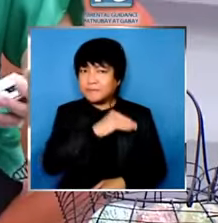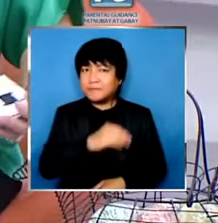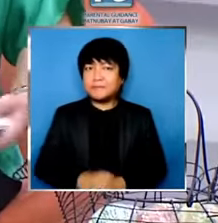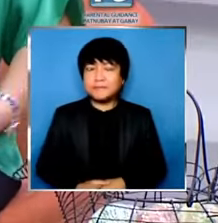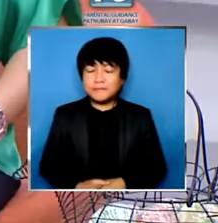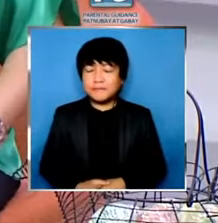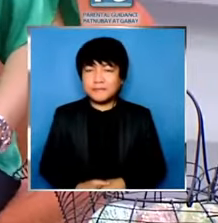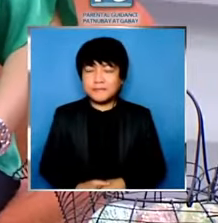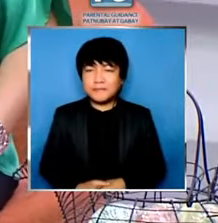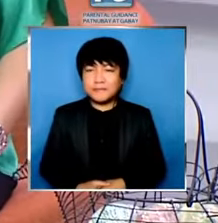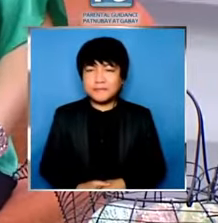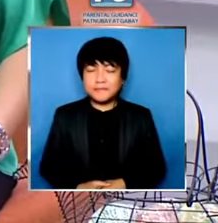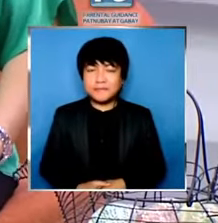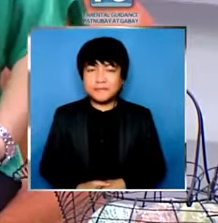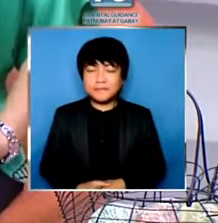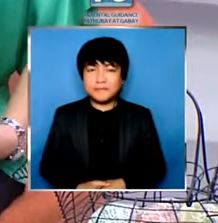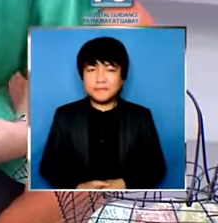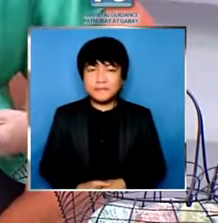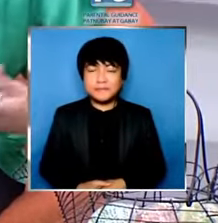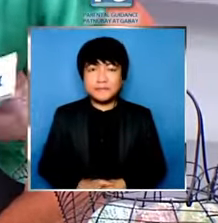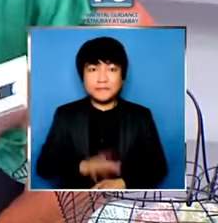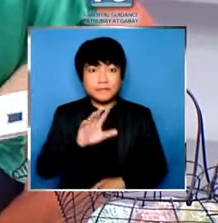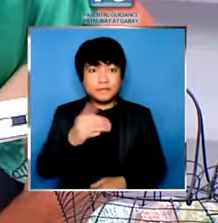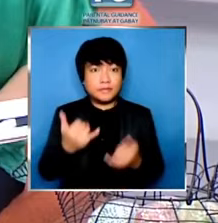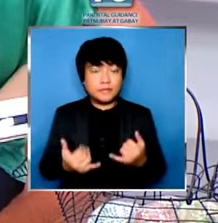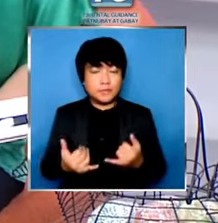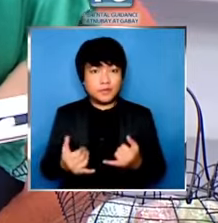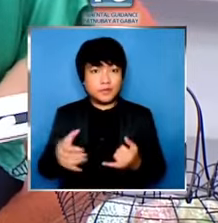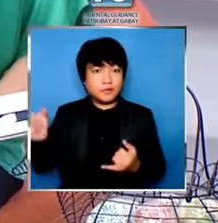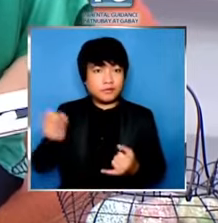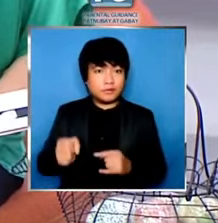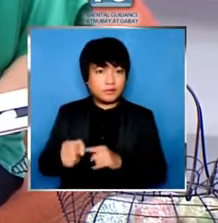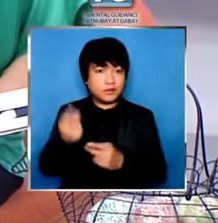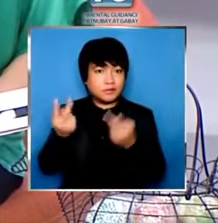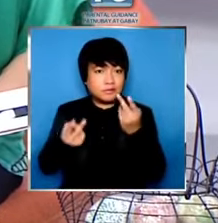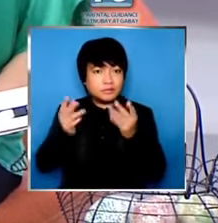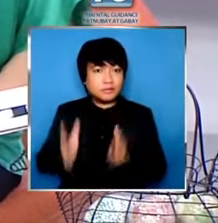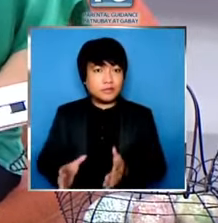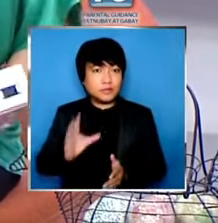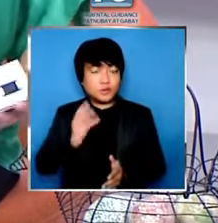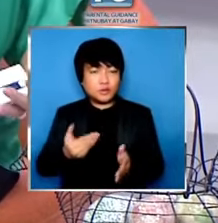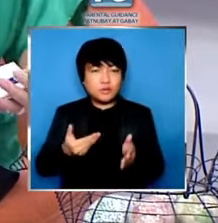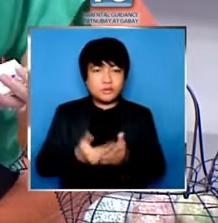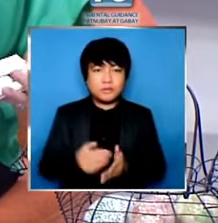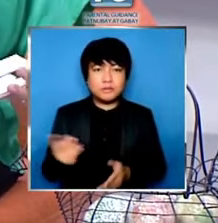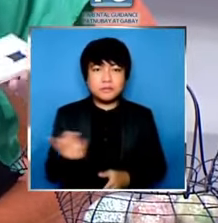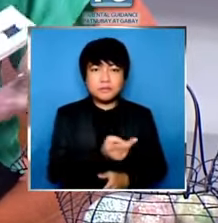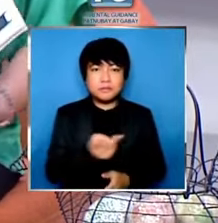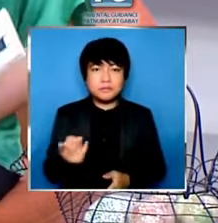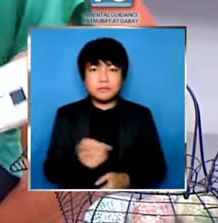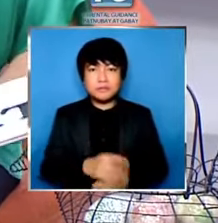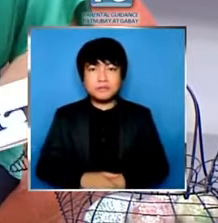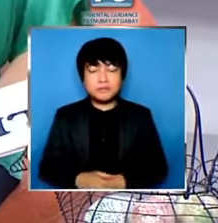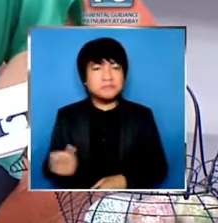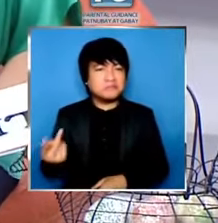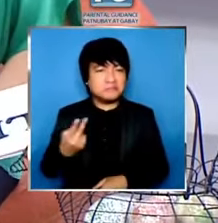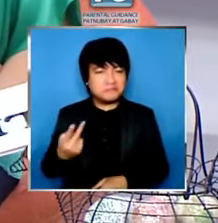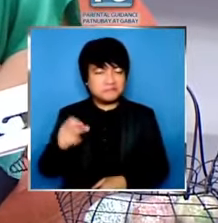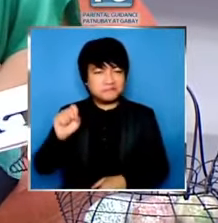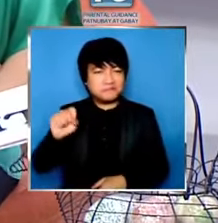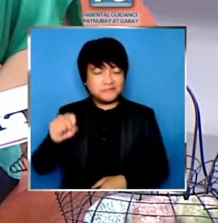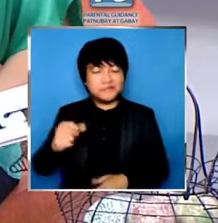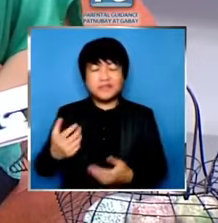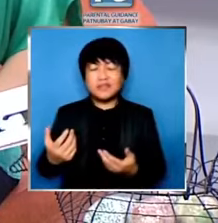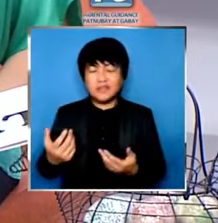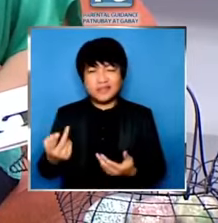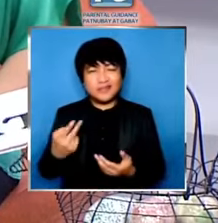Ay Kuya Kim, malapit daw sa iyo itong bisita natin ngayong gabi, di ba? Susan, may git 8 years ko na siyang kakilala. Diyan sa Gedli, kabatch